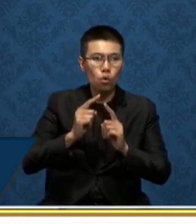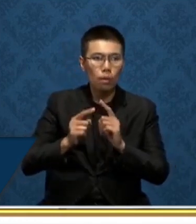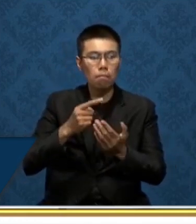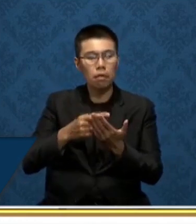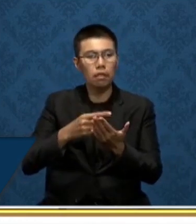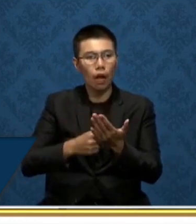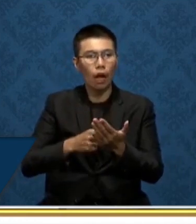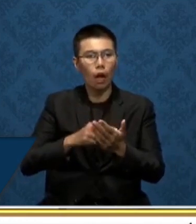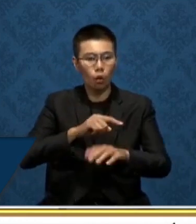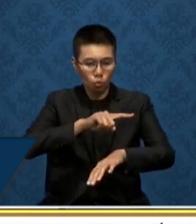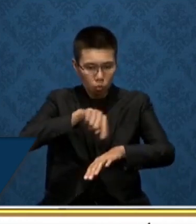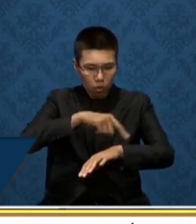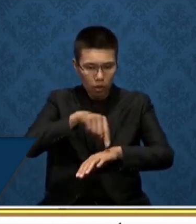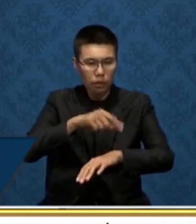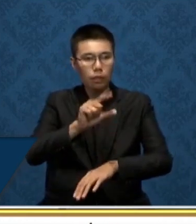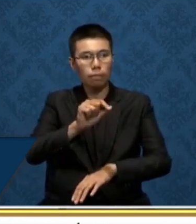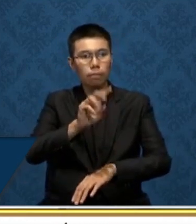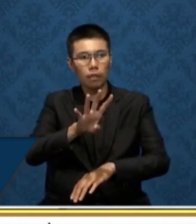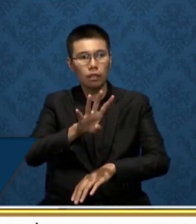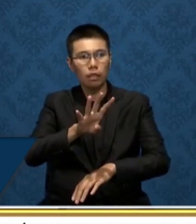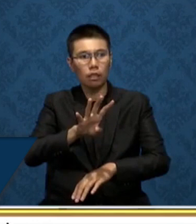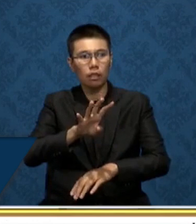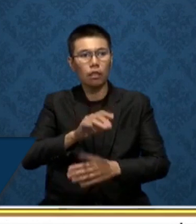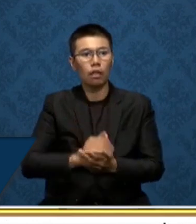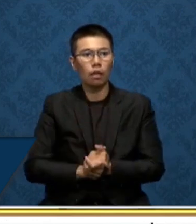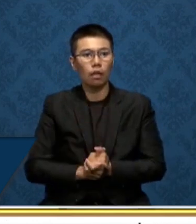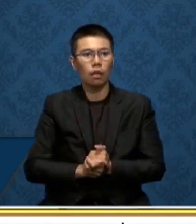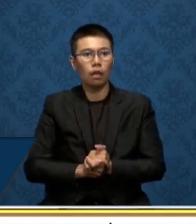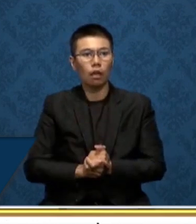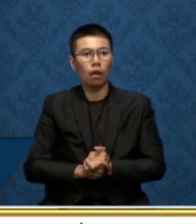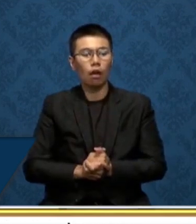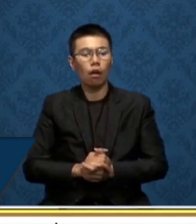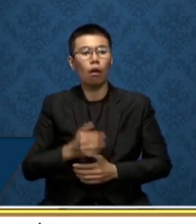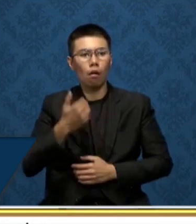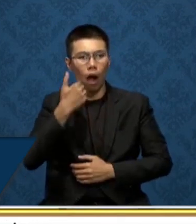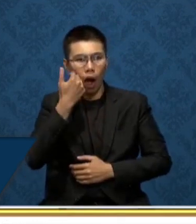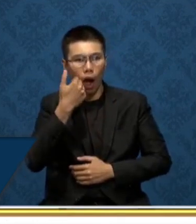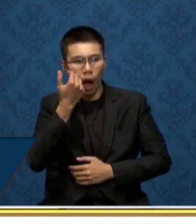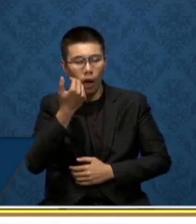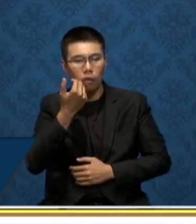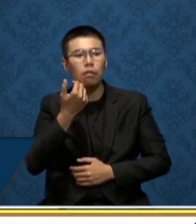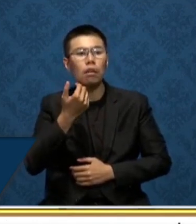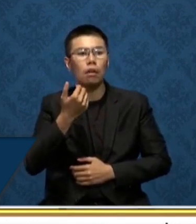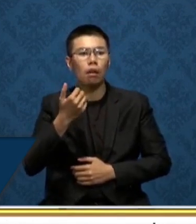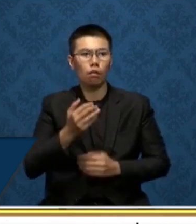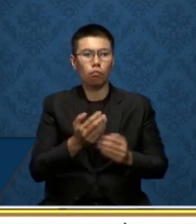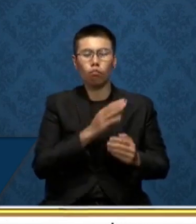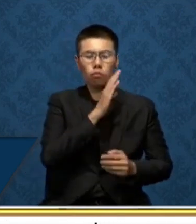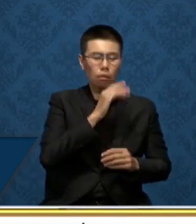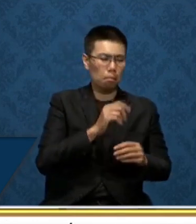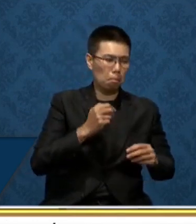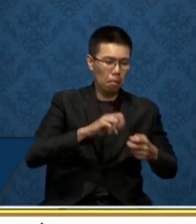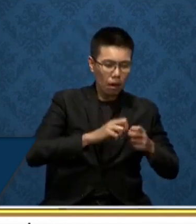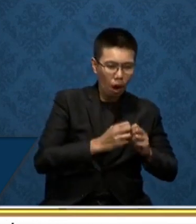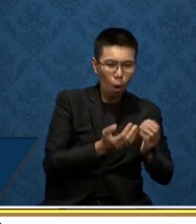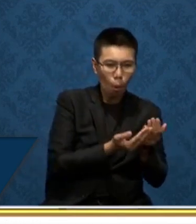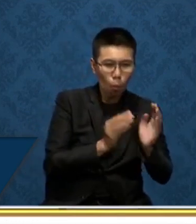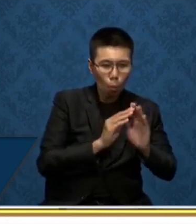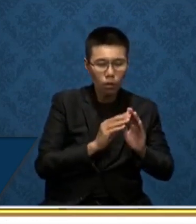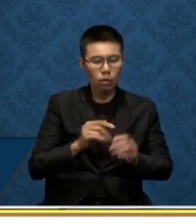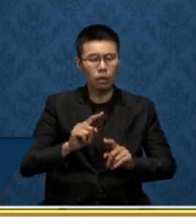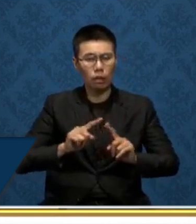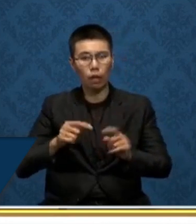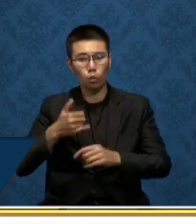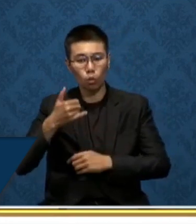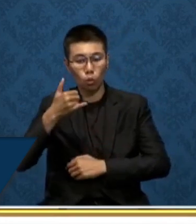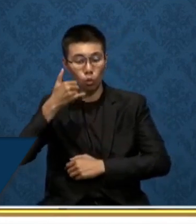ารถปรึกษาใครได้ทุกคนก็มีความละอายแก่ใจนะครับการเอาเรื่องในครอบครัวไปขายข้างนอกเนี่ยแต่เขาสะดวกใจ